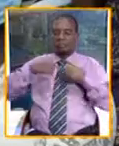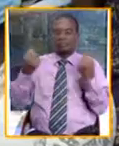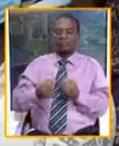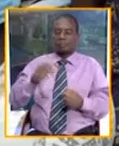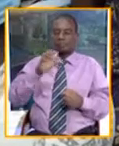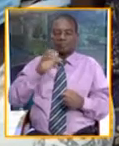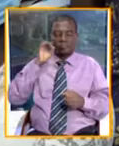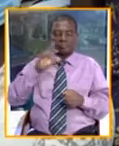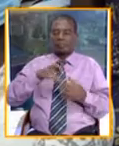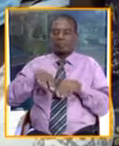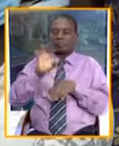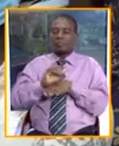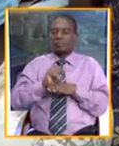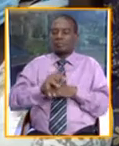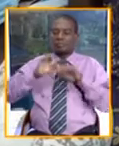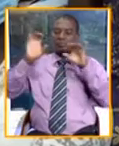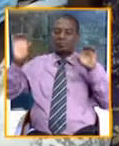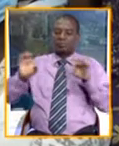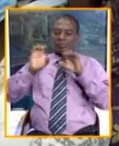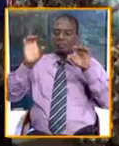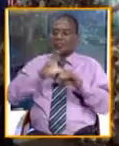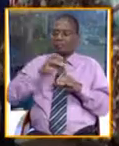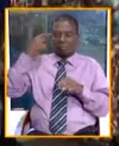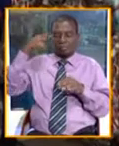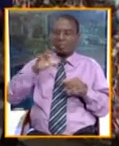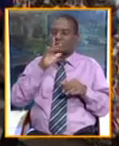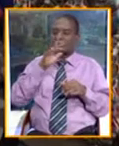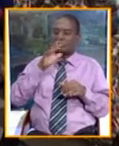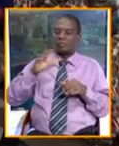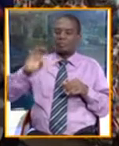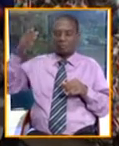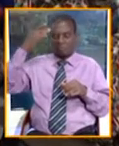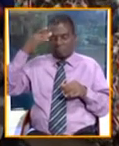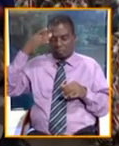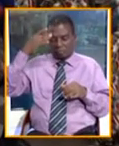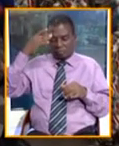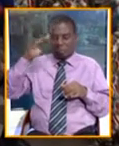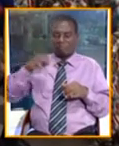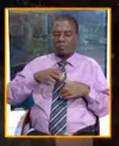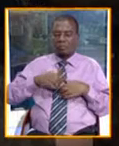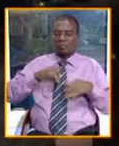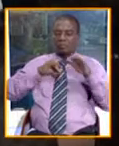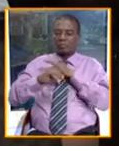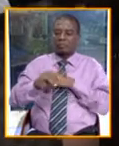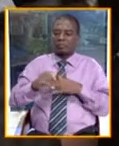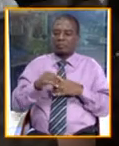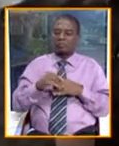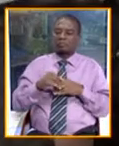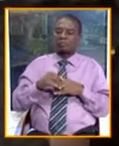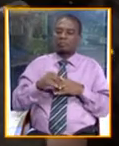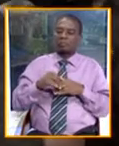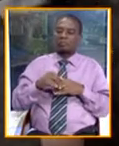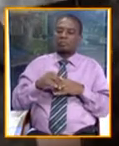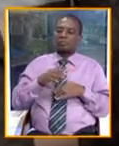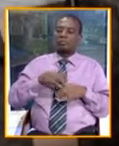Côte d'Ivoire, l'édition 2021 de cette célébration a eu pour marraine l'épouse du ministre de l'Intérieur et de la Sécurité. Ami